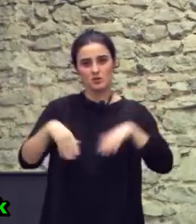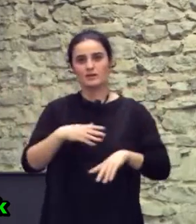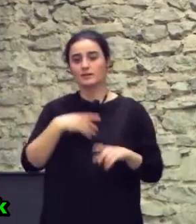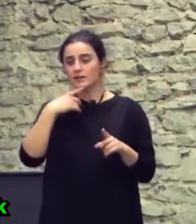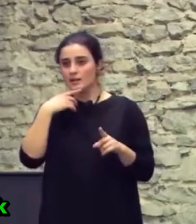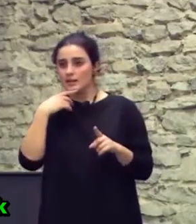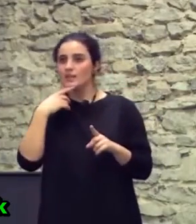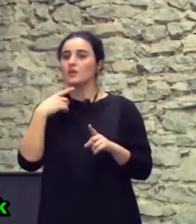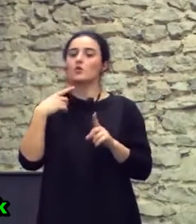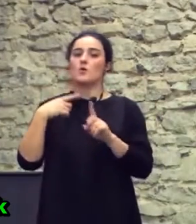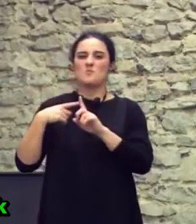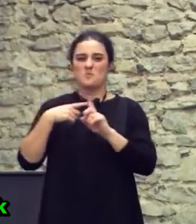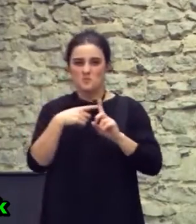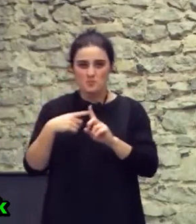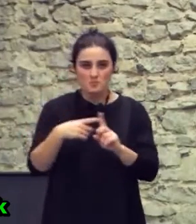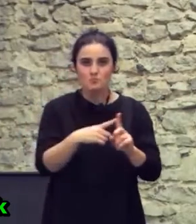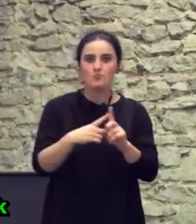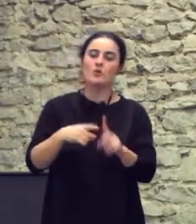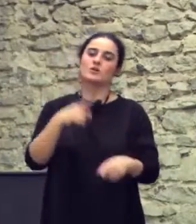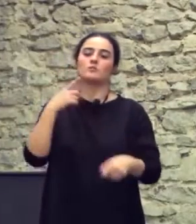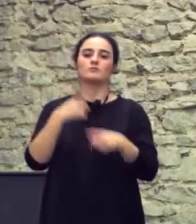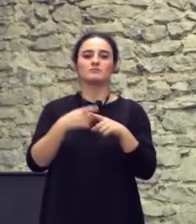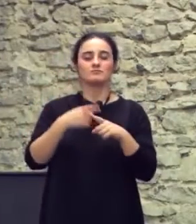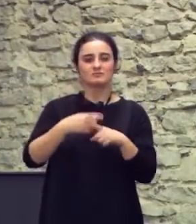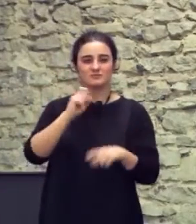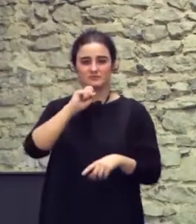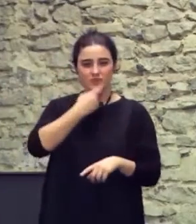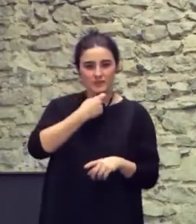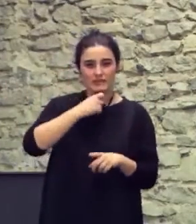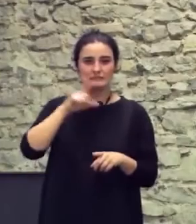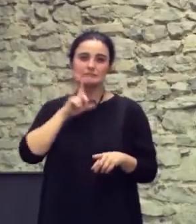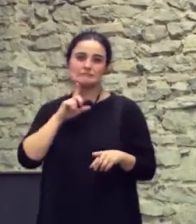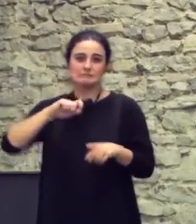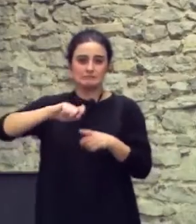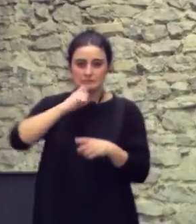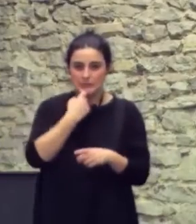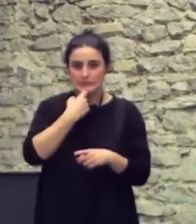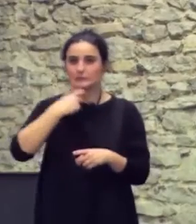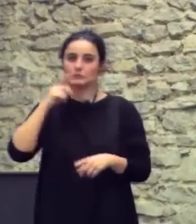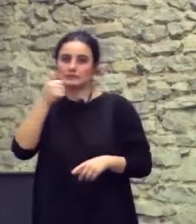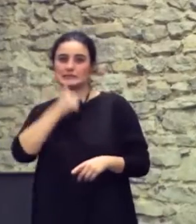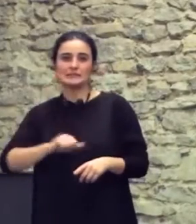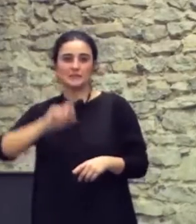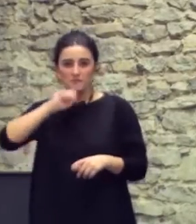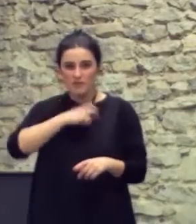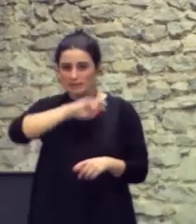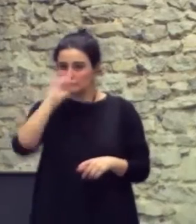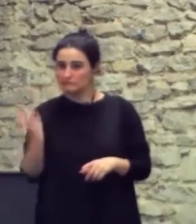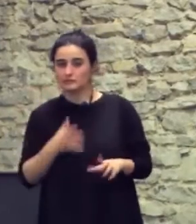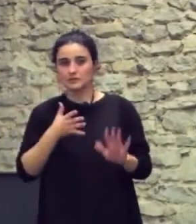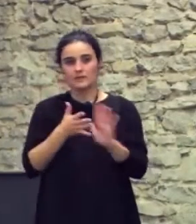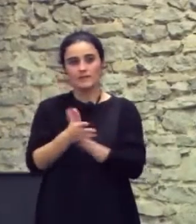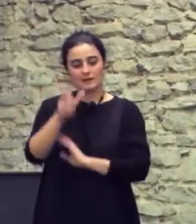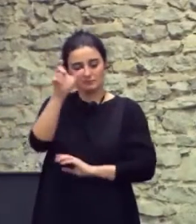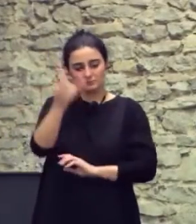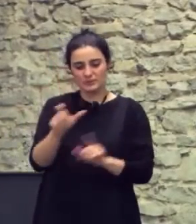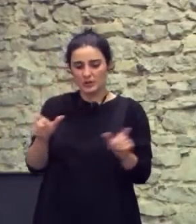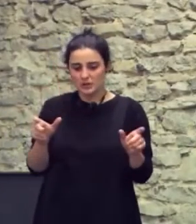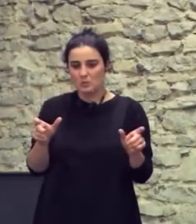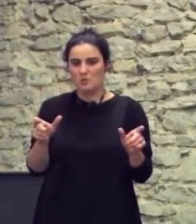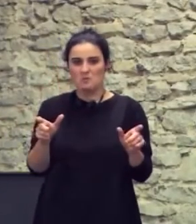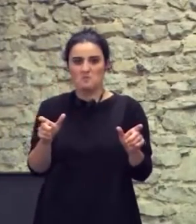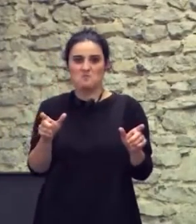edo lesbofobikoa edo transfobikoa egiten duten gazte horiek ez dira sujeto desarraigatuak edo ez dira sujeto, ez